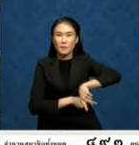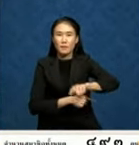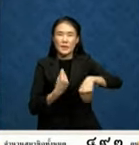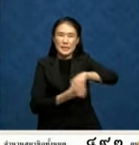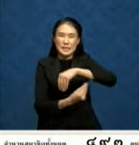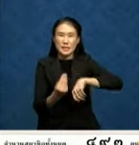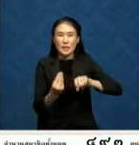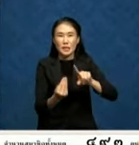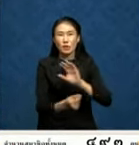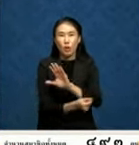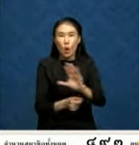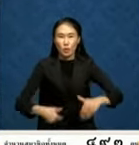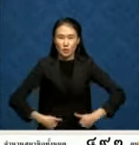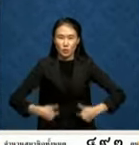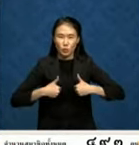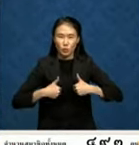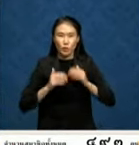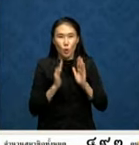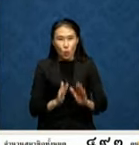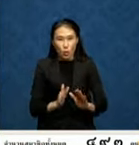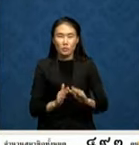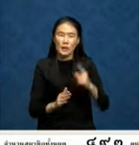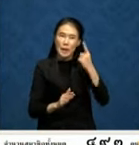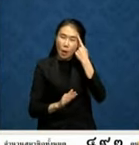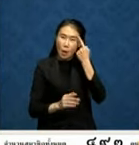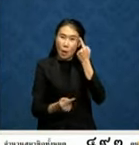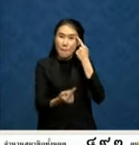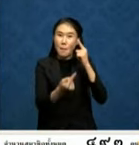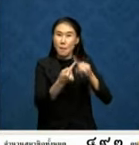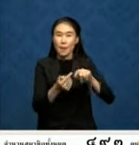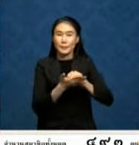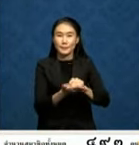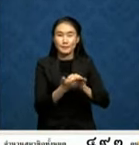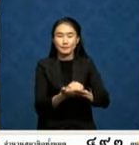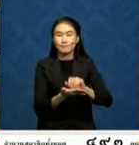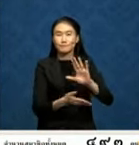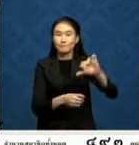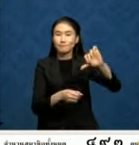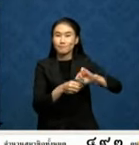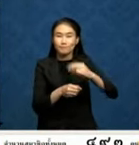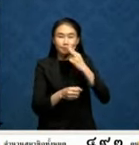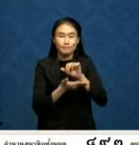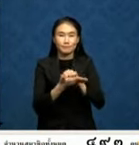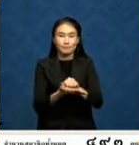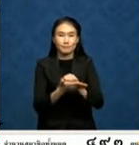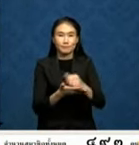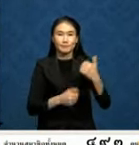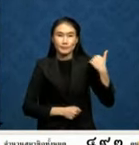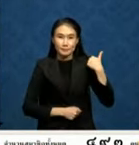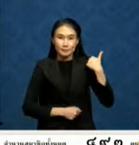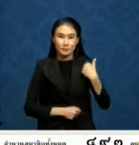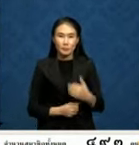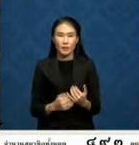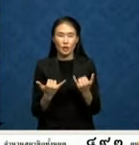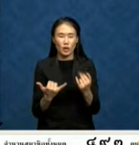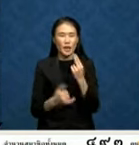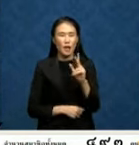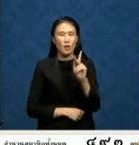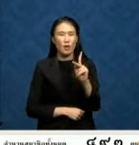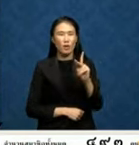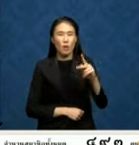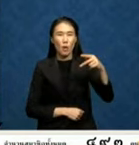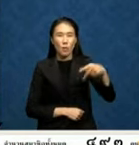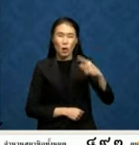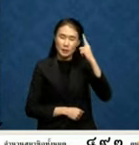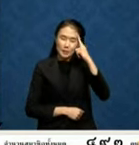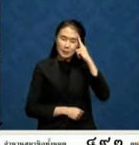ชาชนและคำนึงถึงศักยภาพการให้บริการพลังงานของผู้ให้บริการซึ่งกกพ.ได้มีการบริ